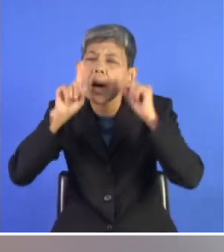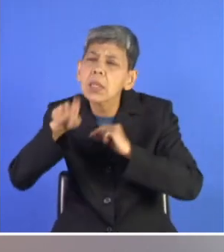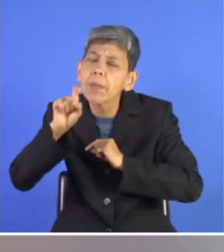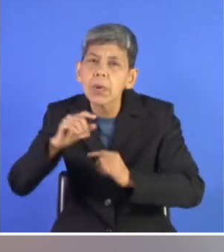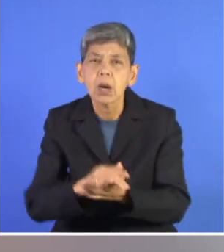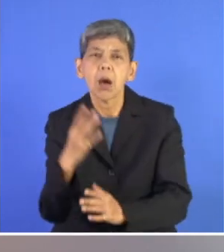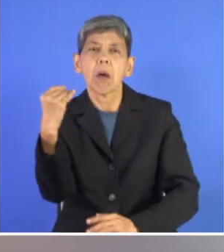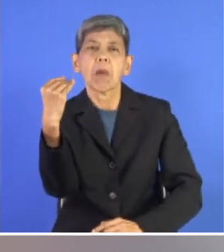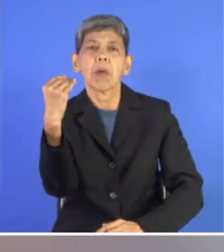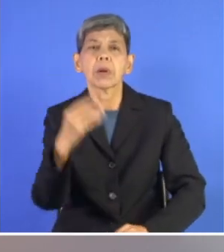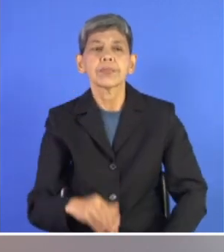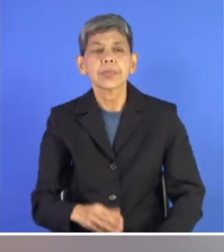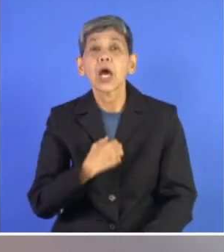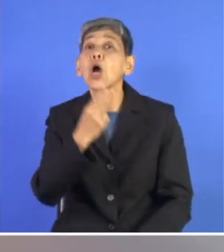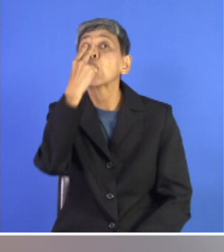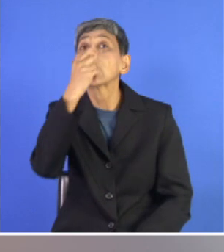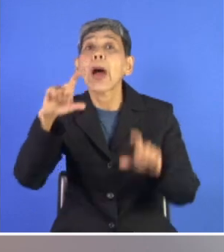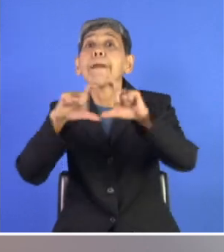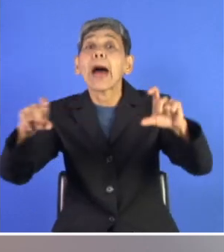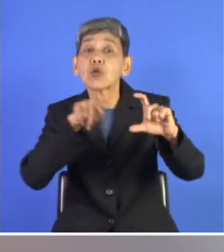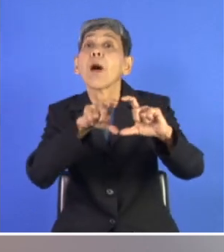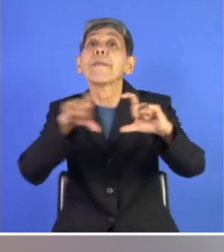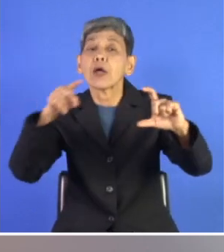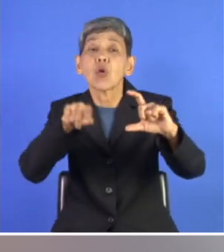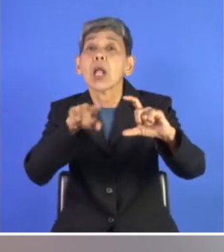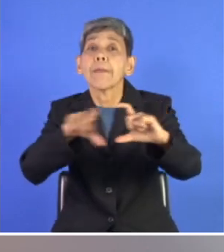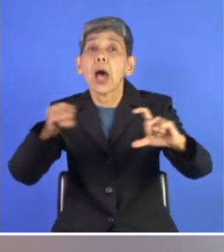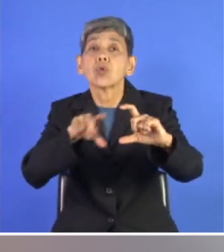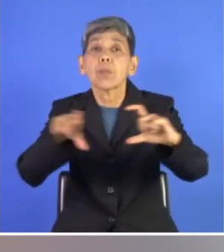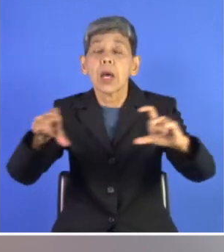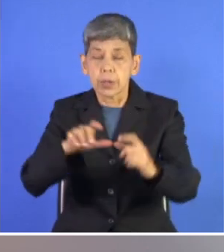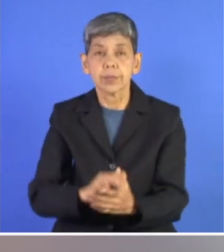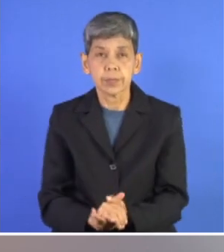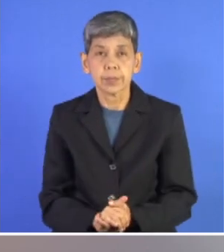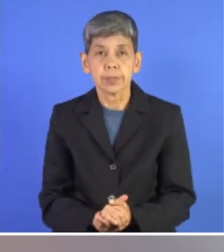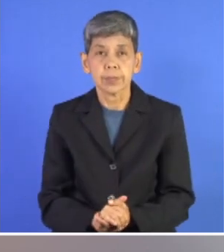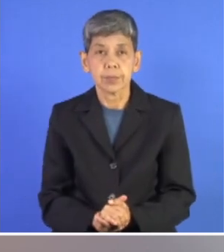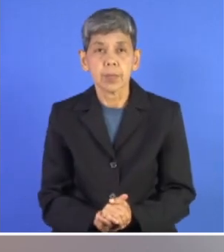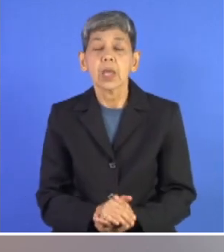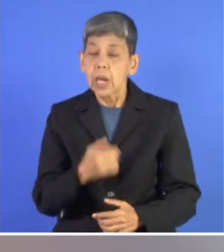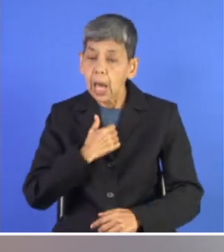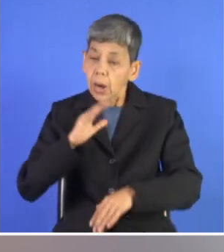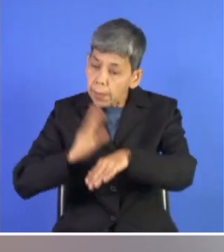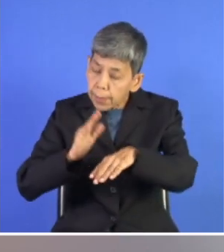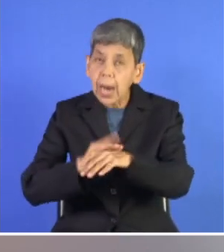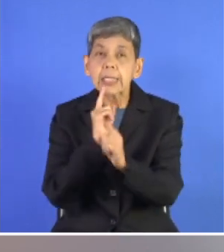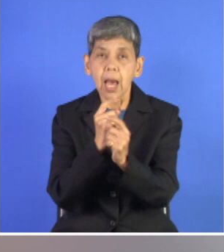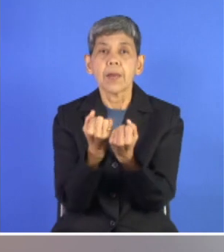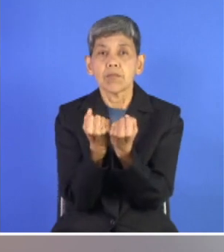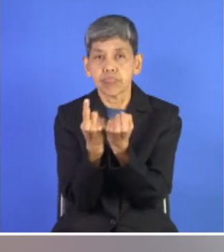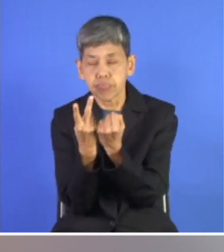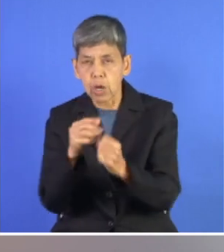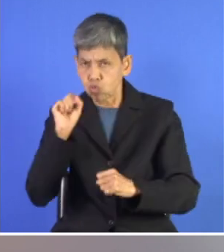ผ่านป้ายนะคะว่าอ่านป้ายนะคะเราเรียกเข้าตรวจตามลำดับความ